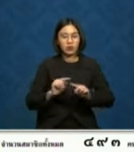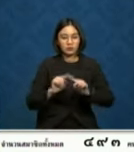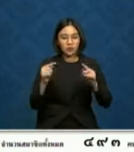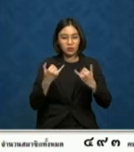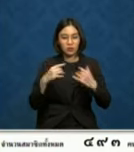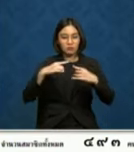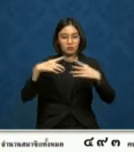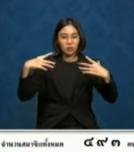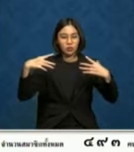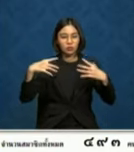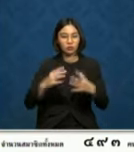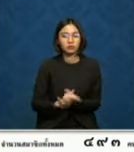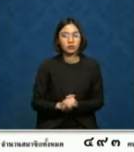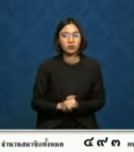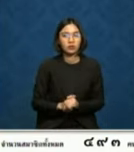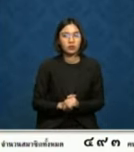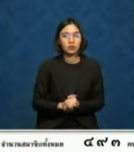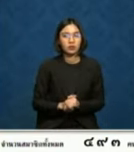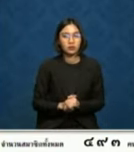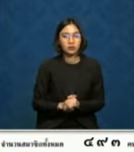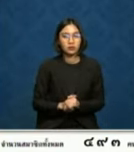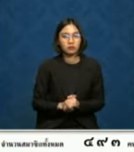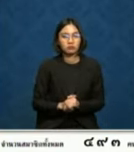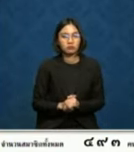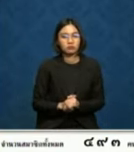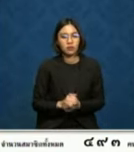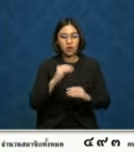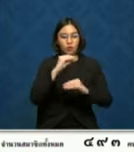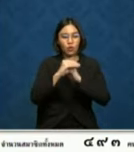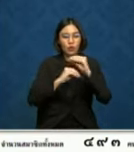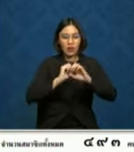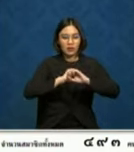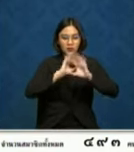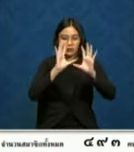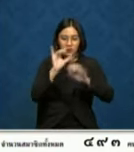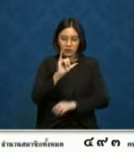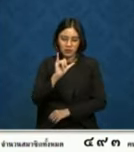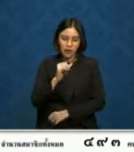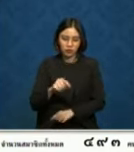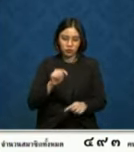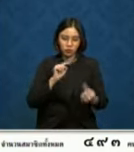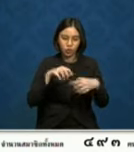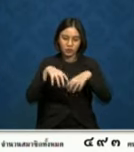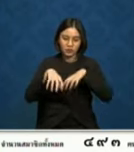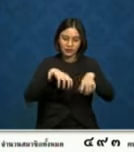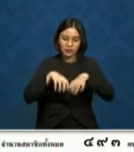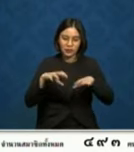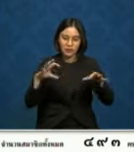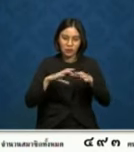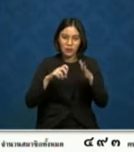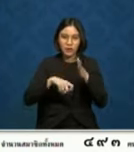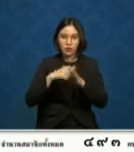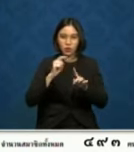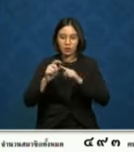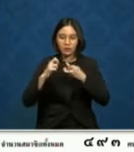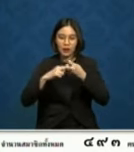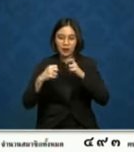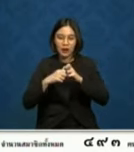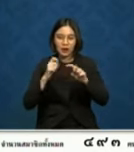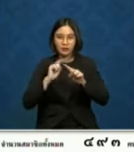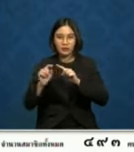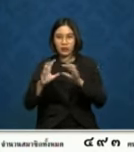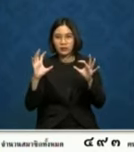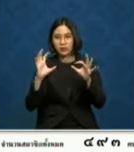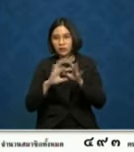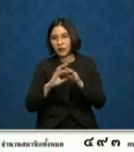ตรงและยังยังไม่ยังไม่เห็นโครงการที่เป็นรูปธรรมกับการที่ท่านจะไปจัดการถึงต้นเหตุของปัญหาเกี่ยวกับ